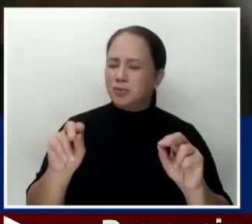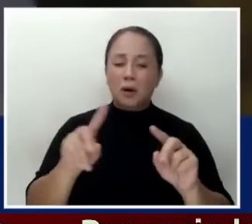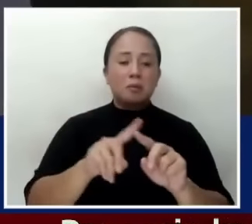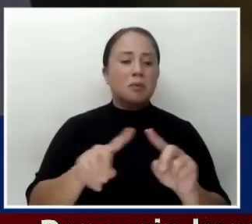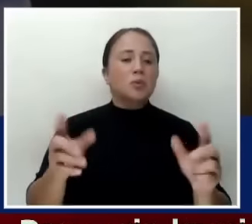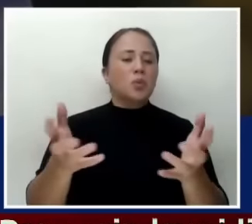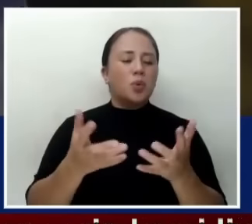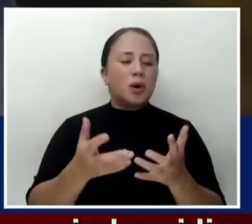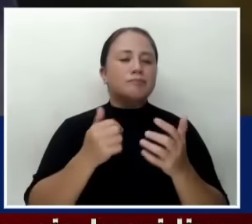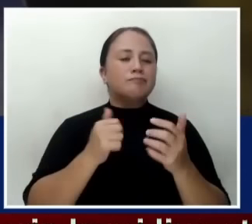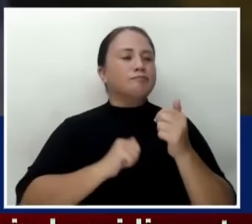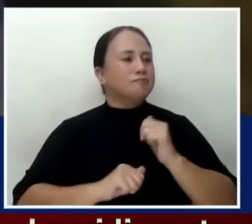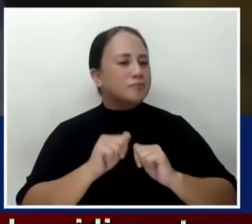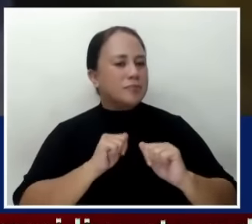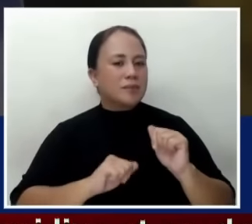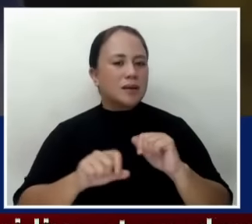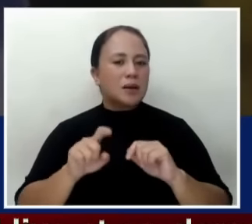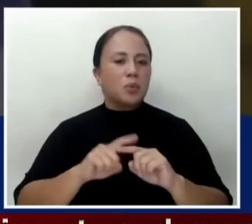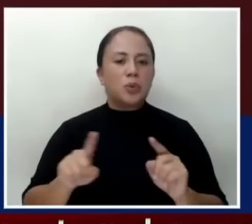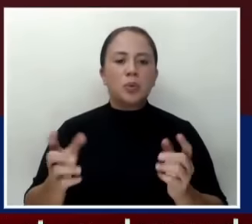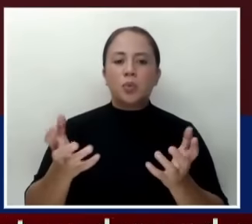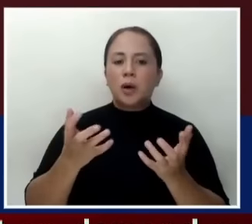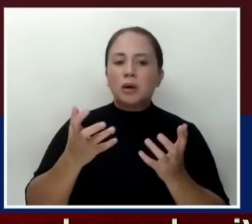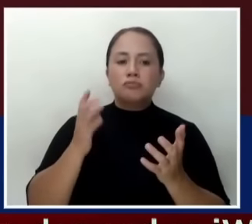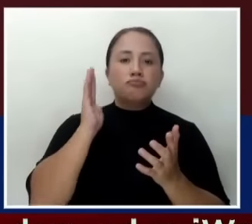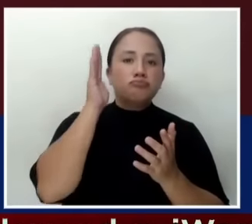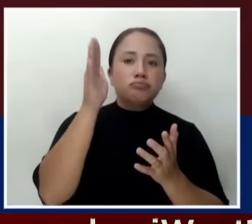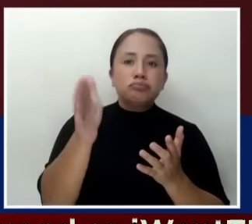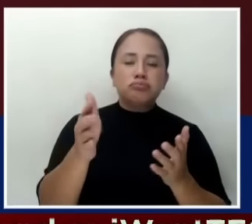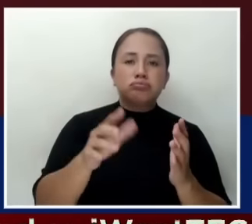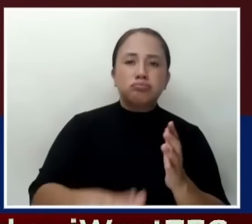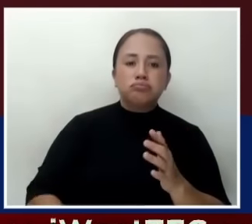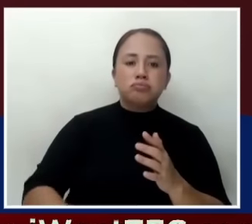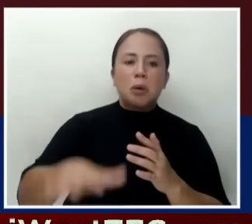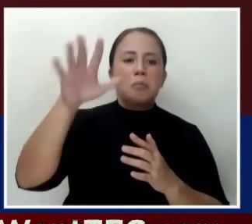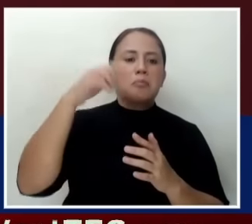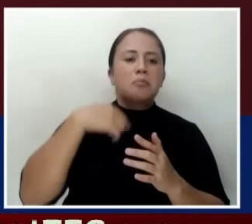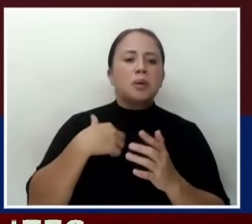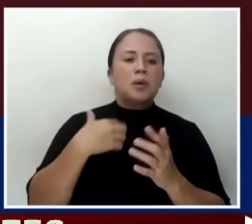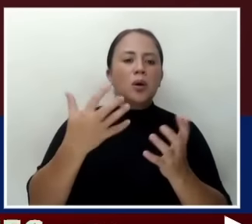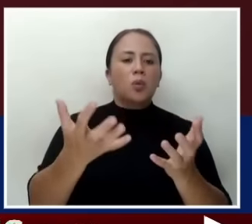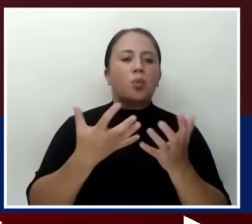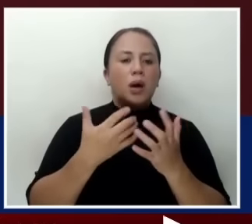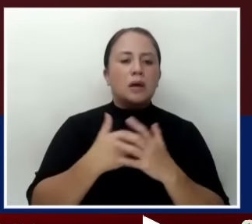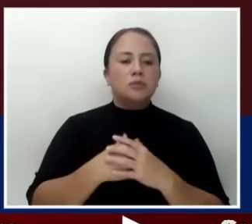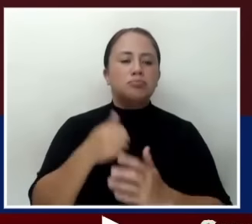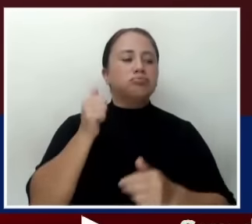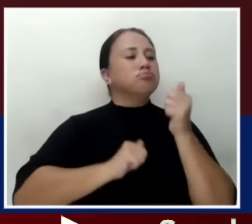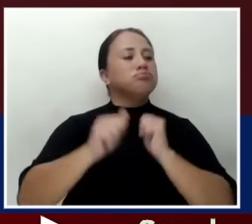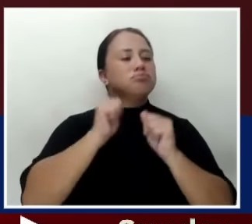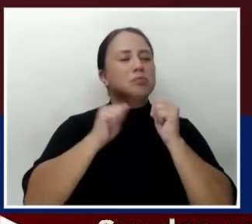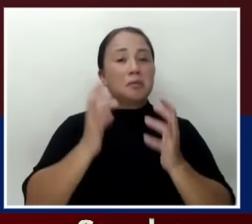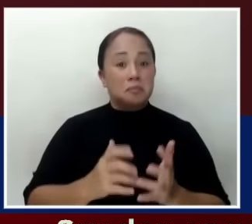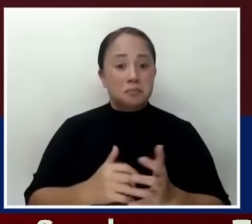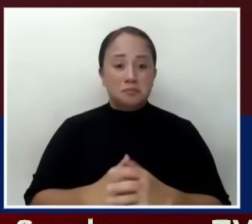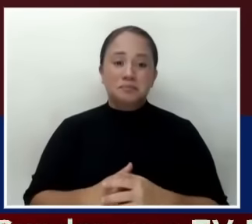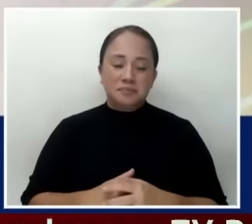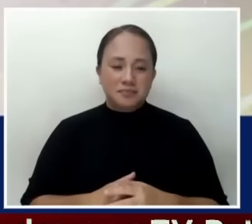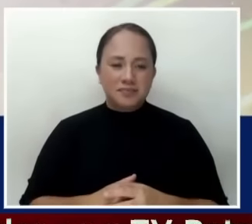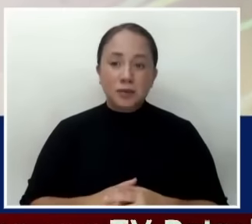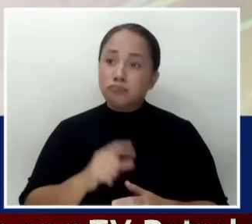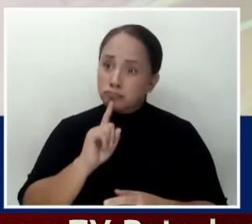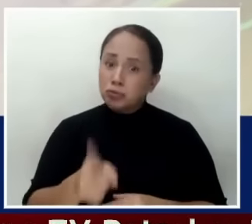umarte. What would you like to be when you grow up? I want to be a movie actress. Totoo